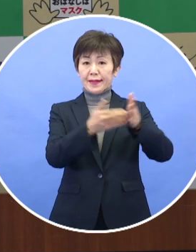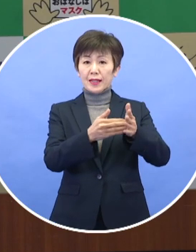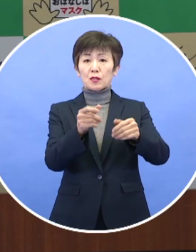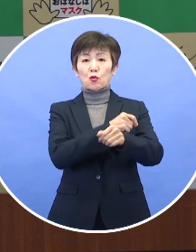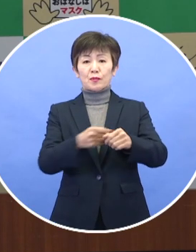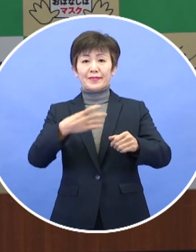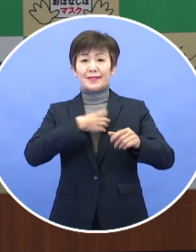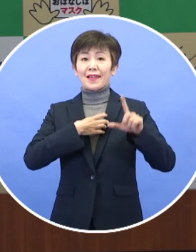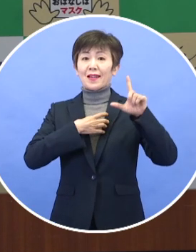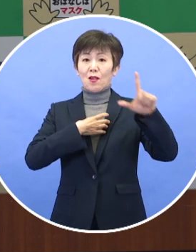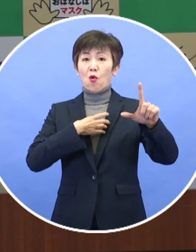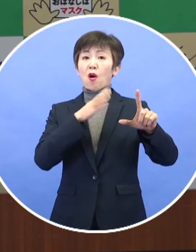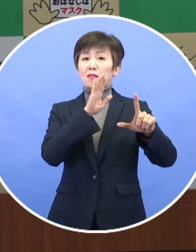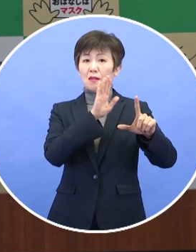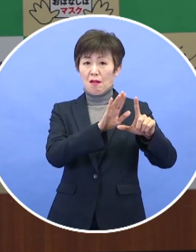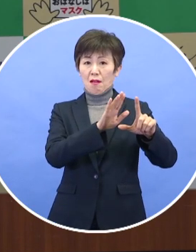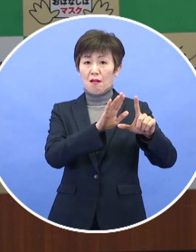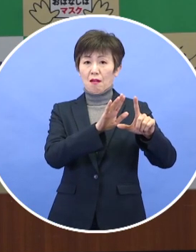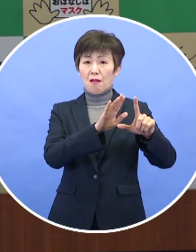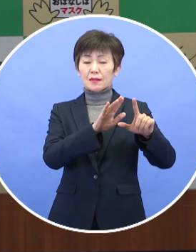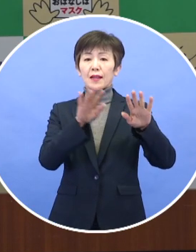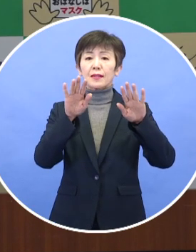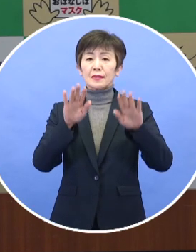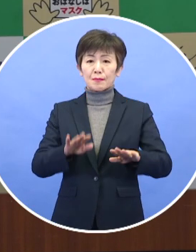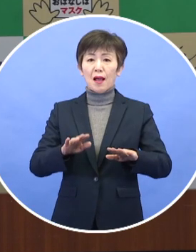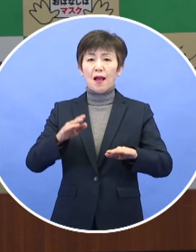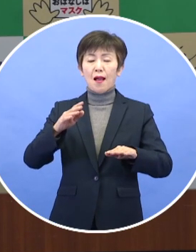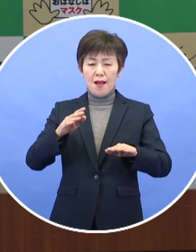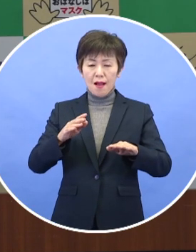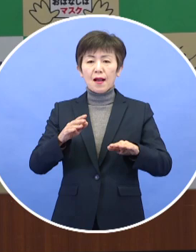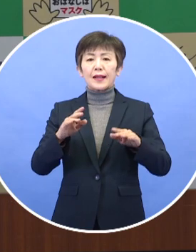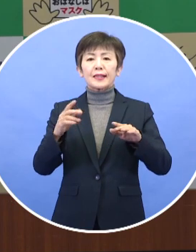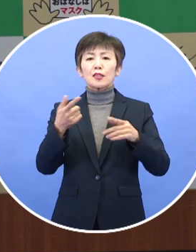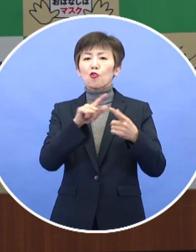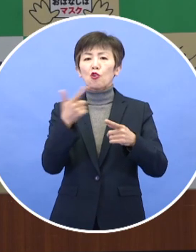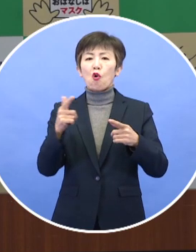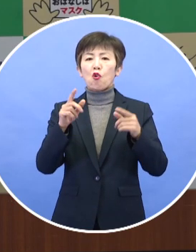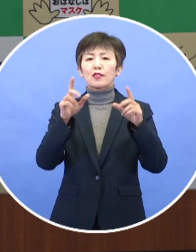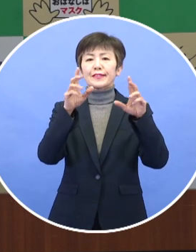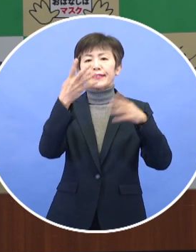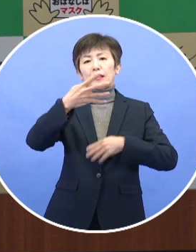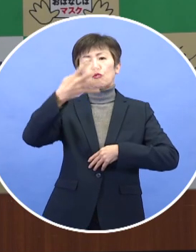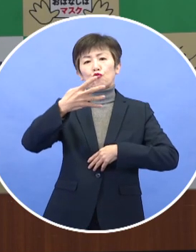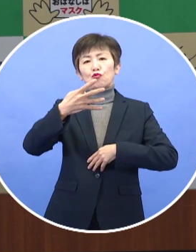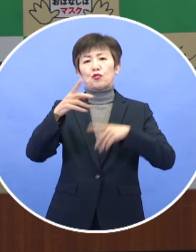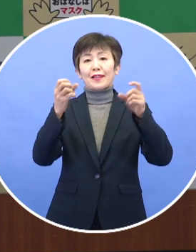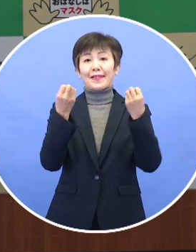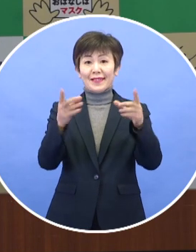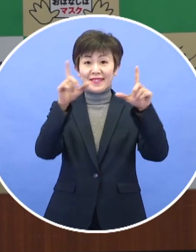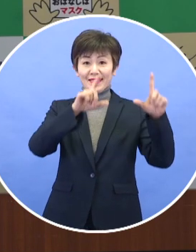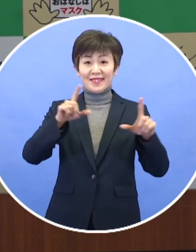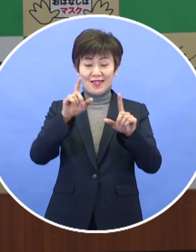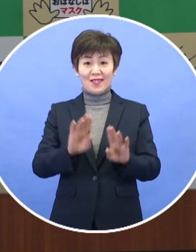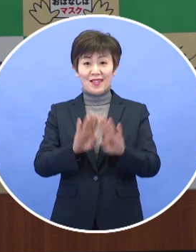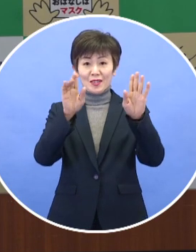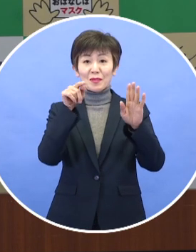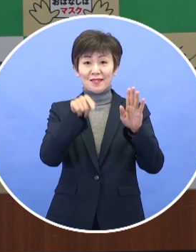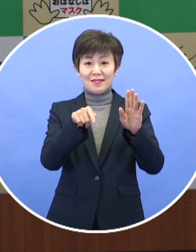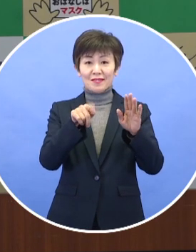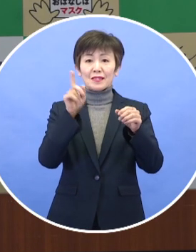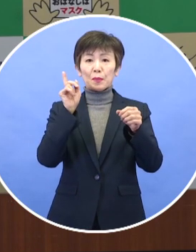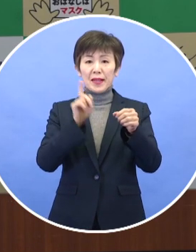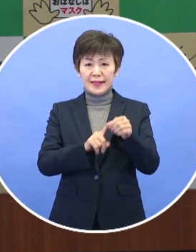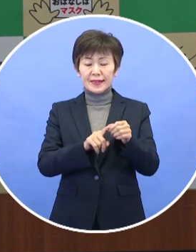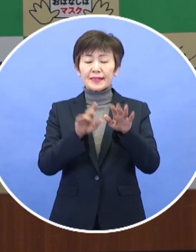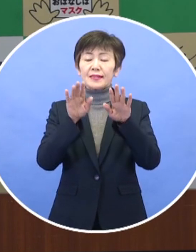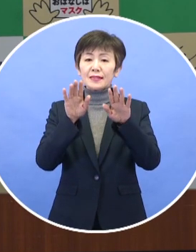ども、これからですね、年度替わりございます。それから全国的には、まん延防止等重点措置地域が全